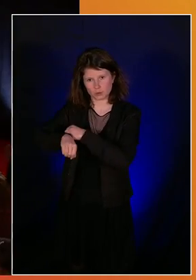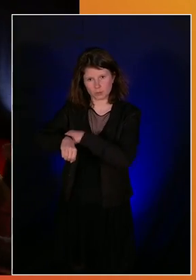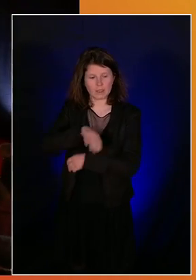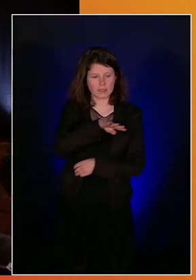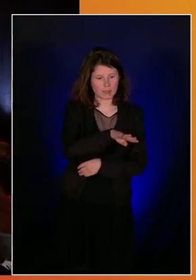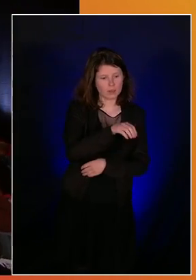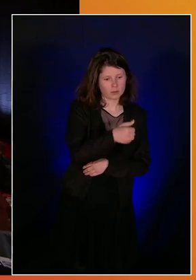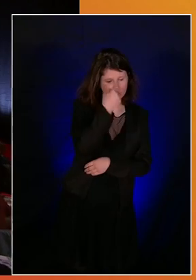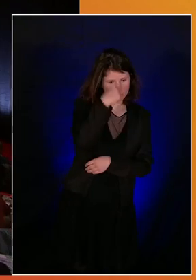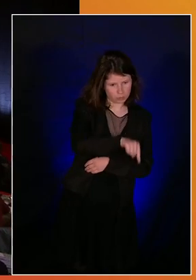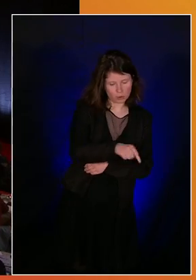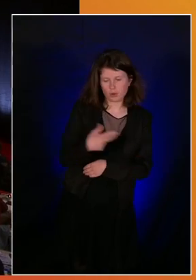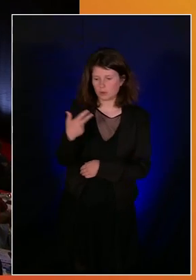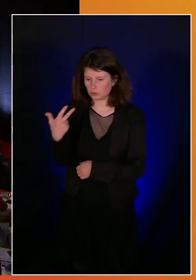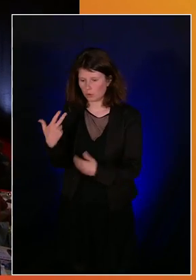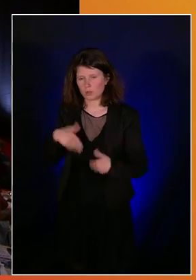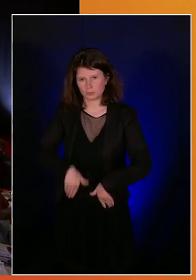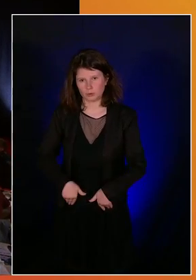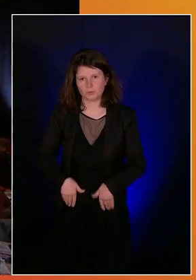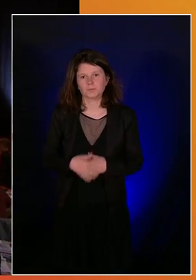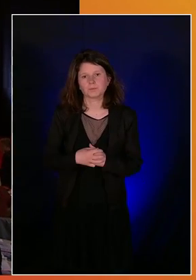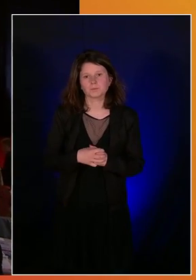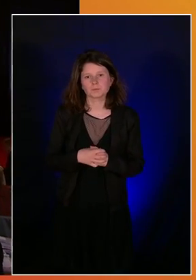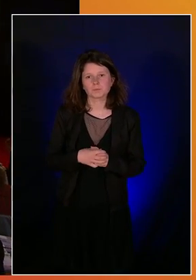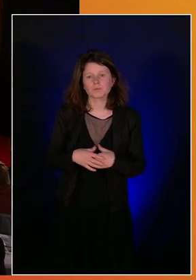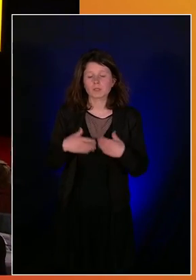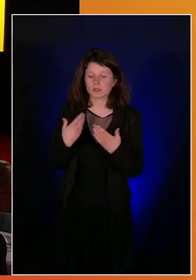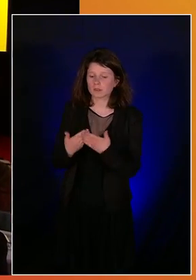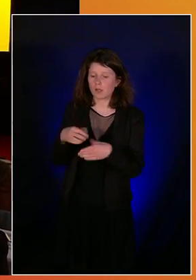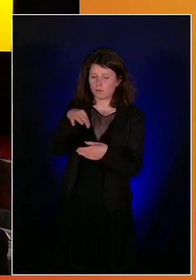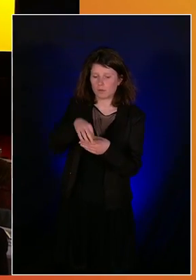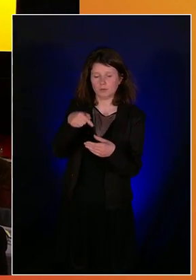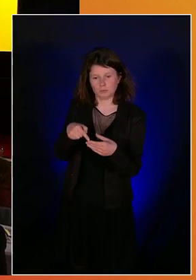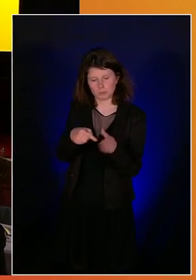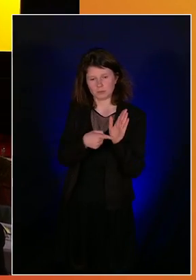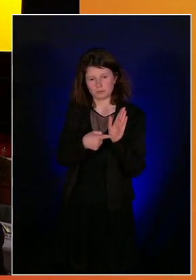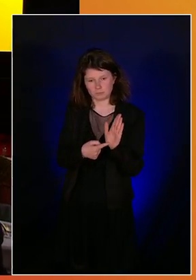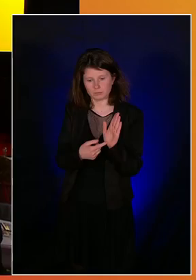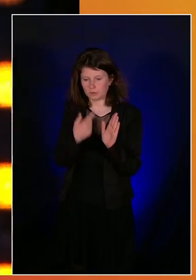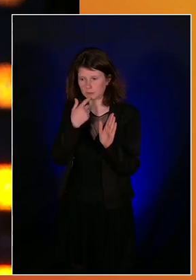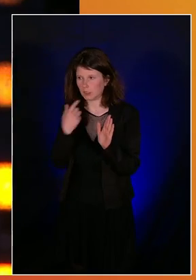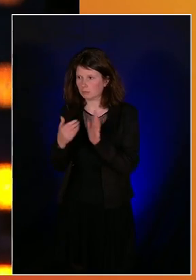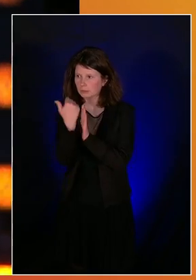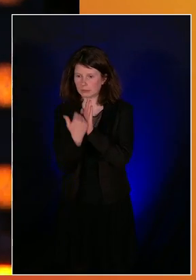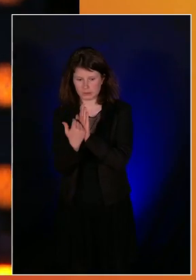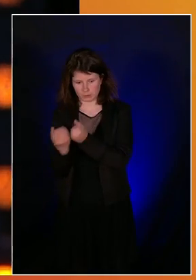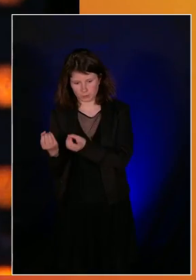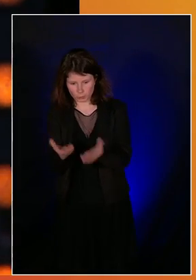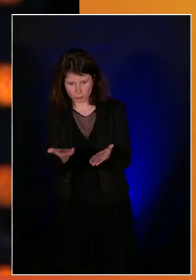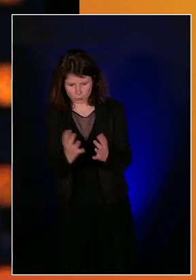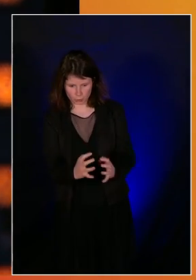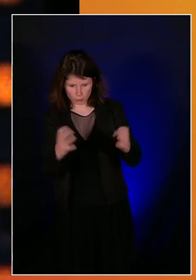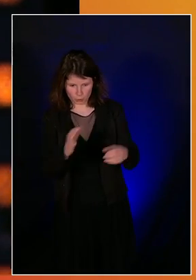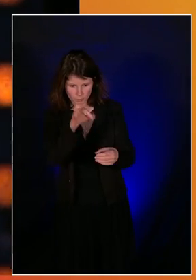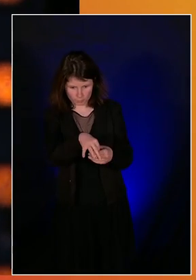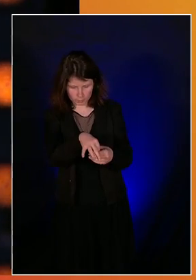abstentions par ce vote le CCN a considéré que la liste des camarades que nous soumettons aujourd'hui au vote du Congrès remplit les conditions pour une direction